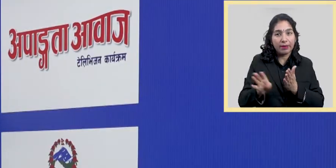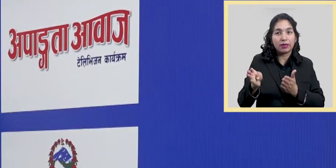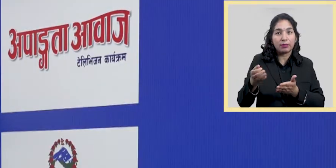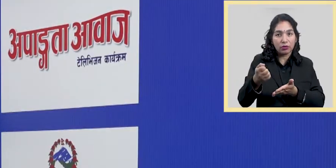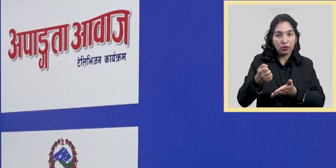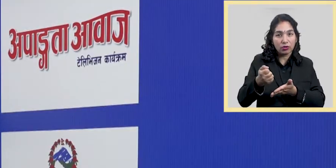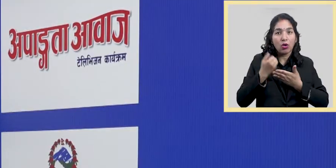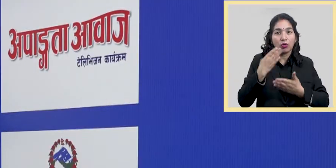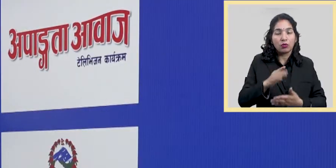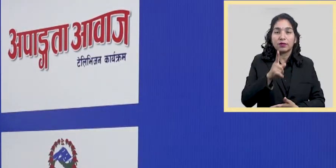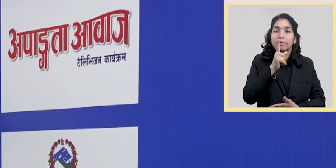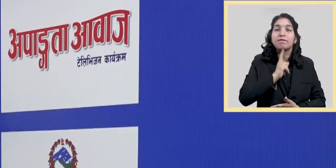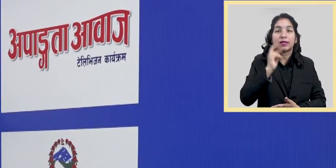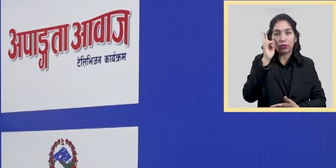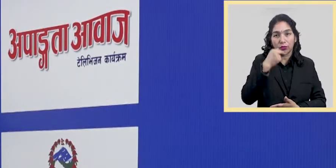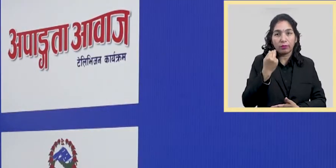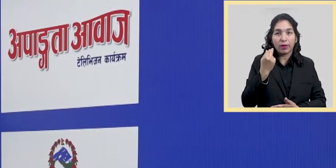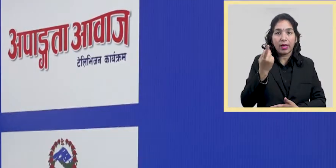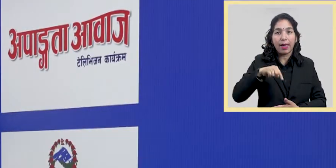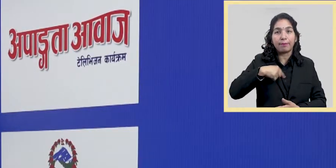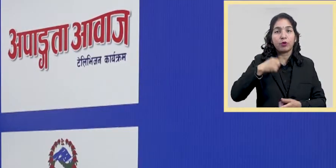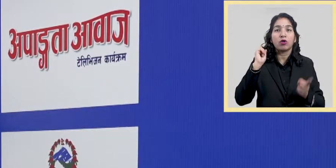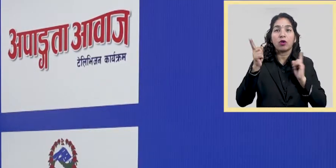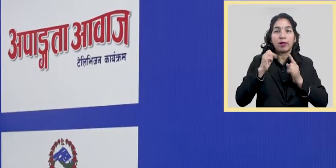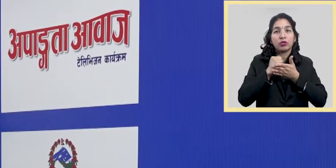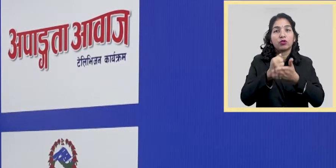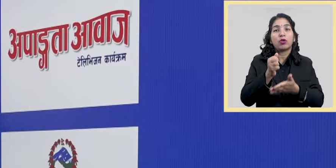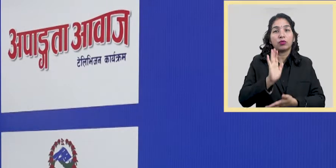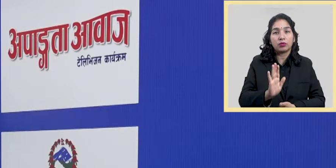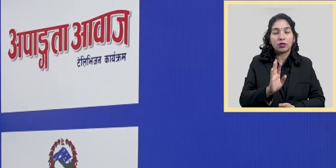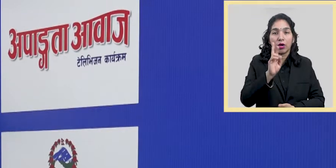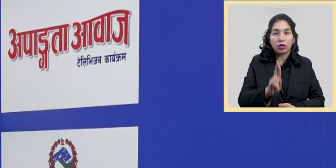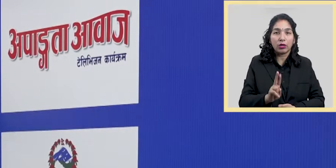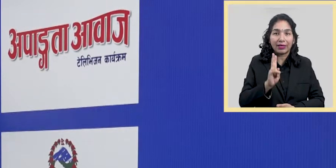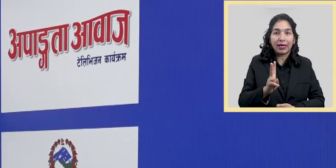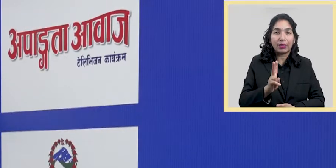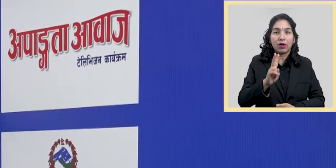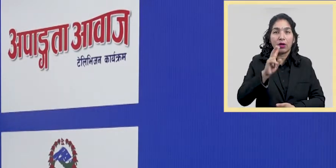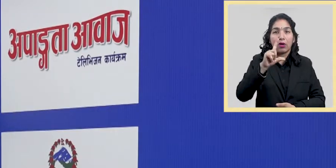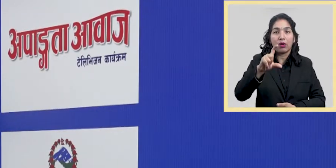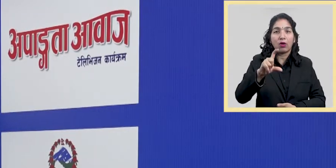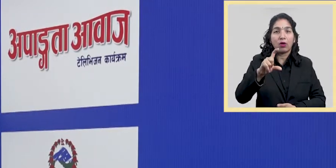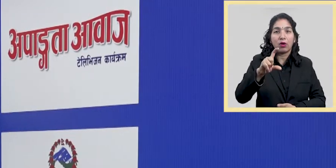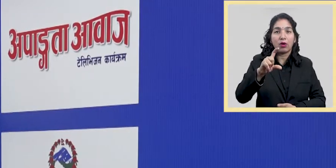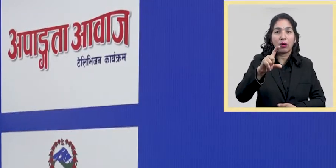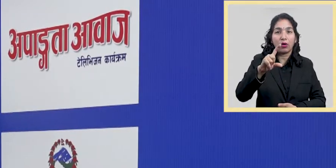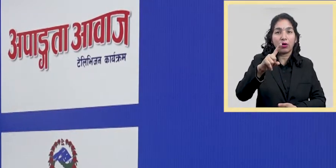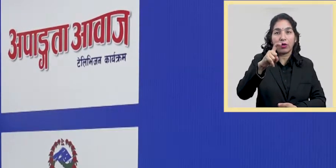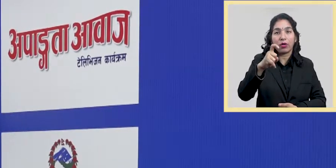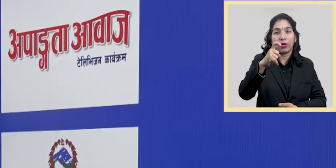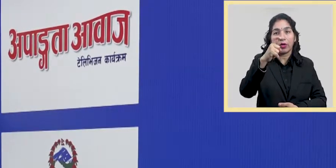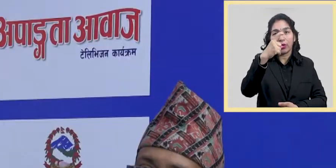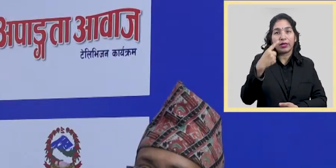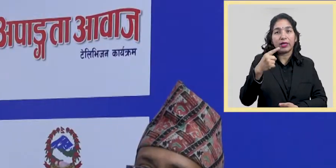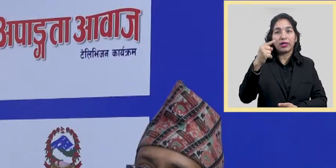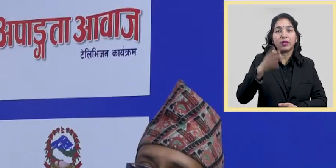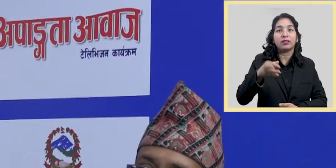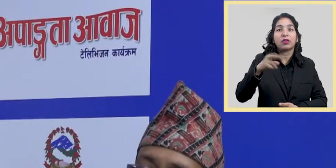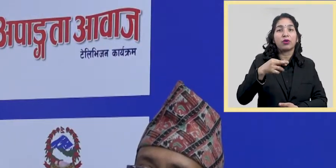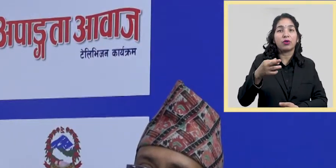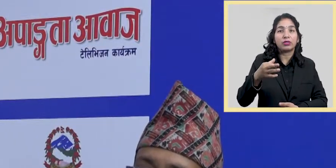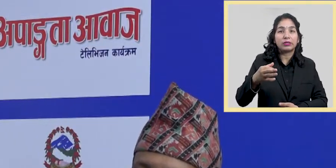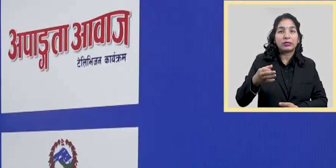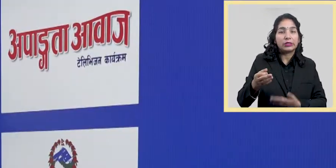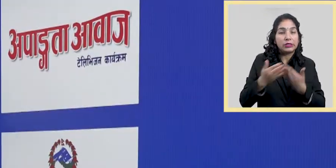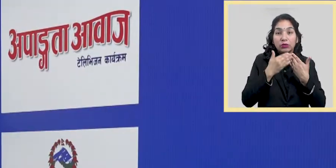पनि सहयोग हुन्छ वार्षिक रूपमा, हाम्रो नगरपालिका पनि सहयोग गर्दै आइरहेको छ र त्यहाँ एउटा खगेन्द्र स्कुल भनेर हामी चलाएका छौँ विशेष विद्यालय